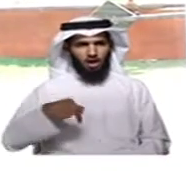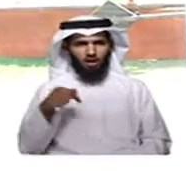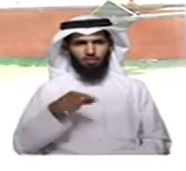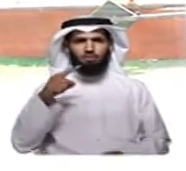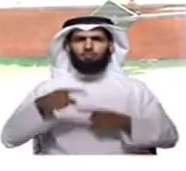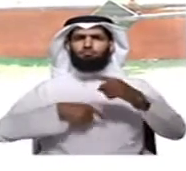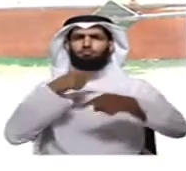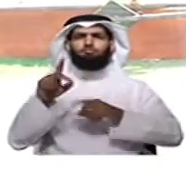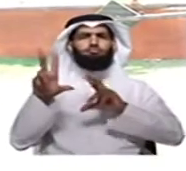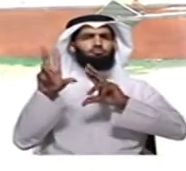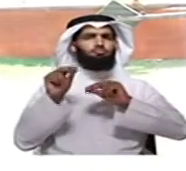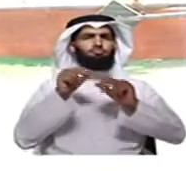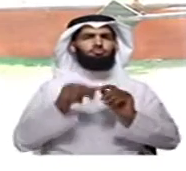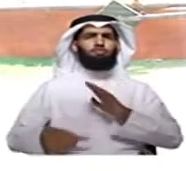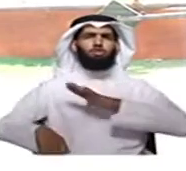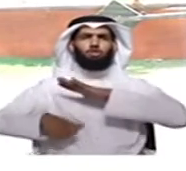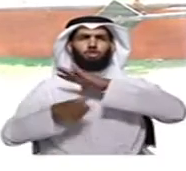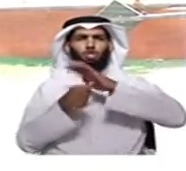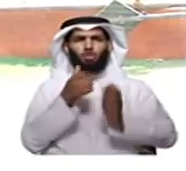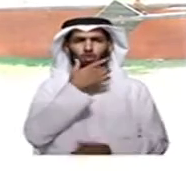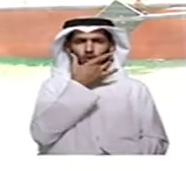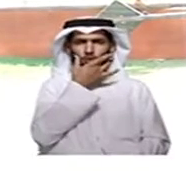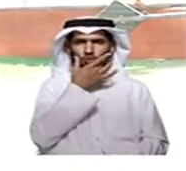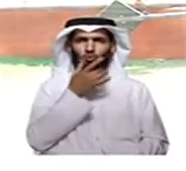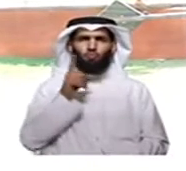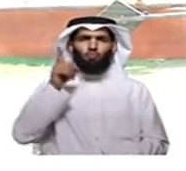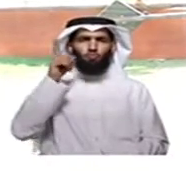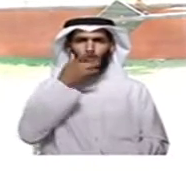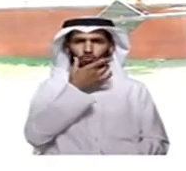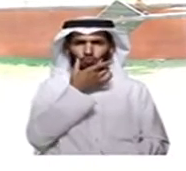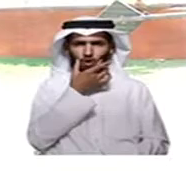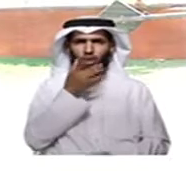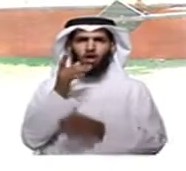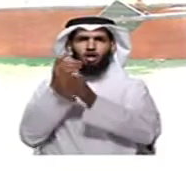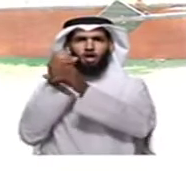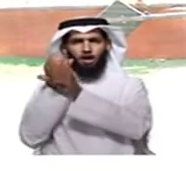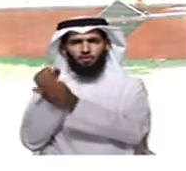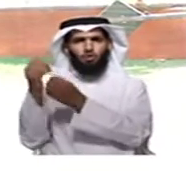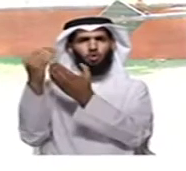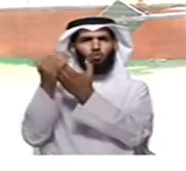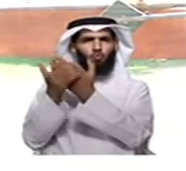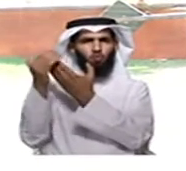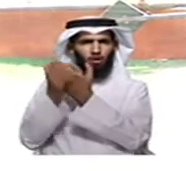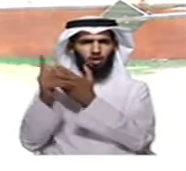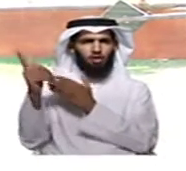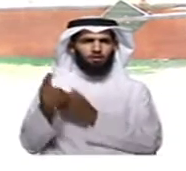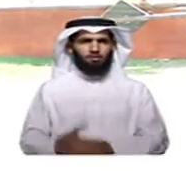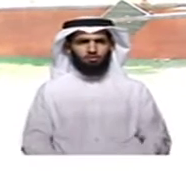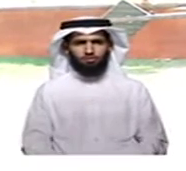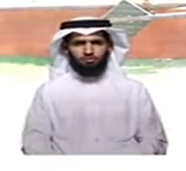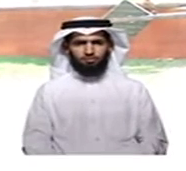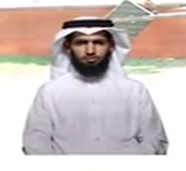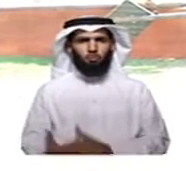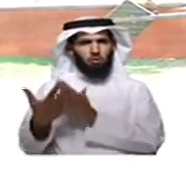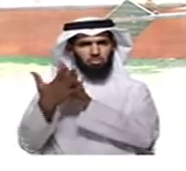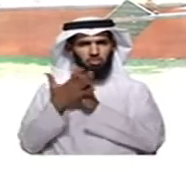الرعاية السامية من قبل حضرة صاحب السمو أمير البلاد الشيخ صباح الأحمد الجابر الصباح حفظه الله ورعاه،